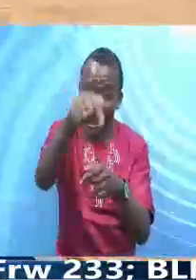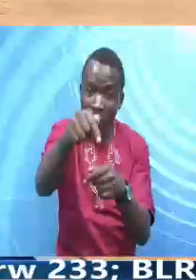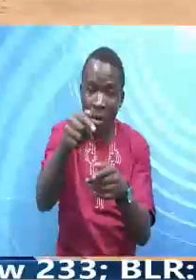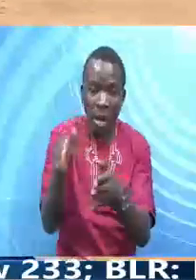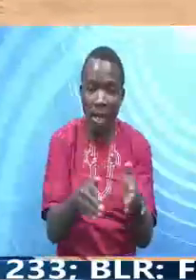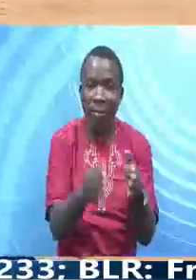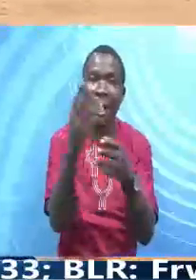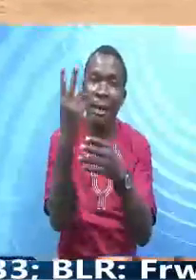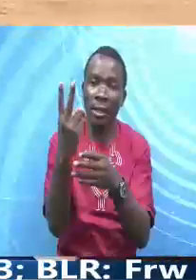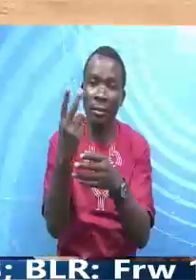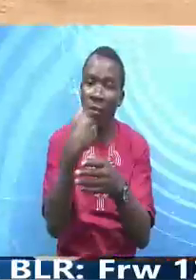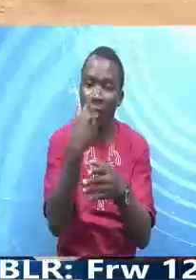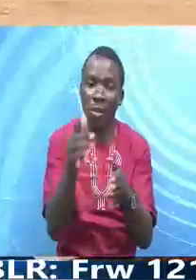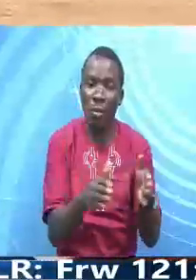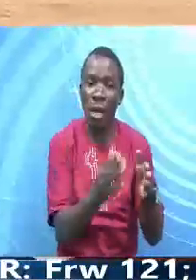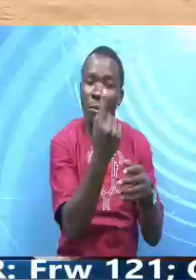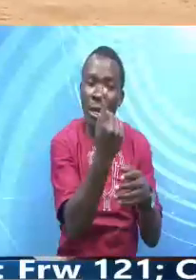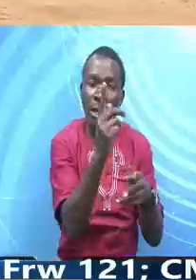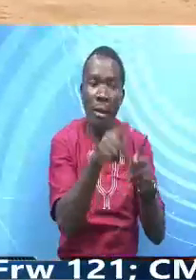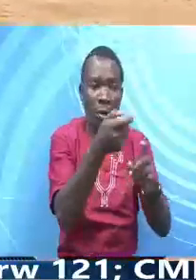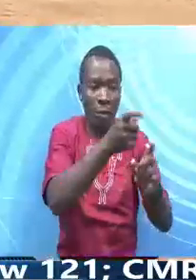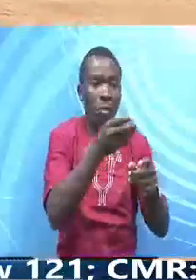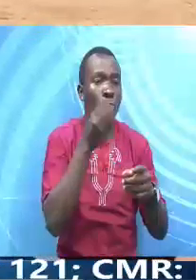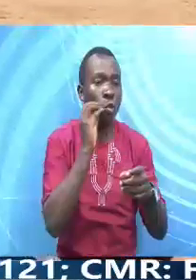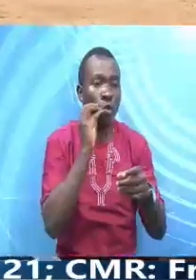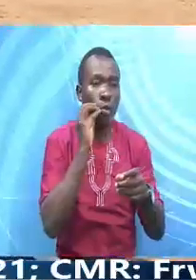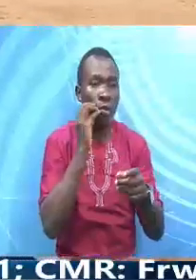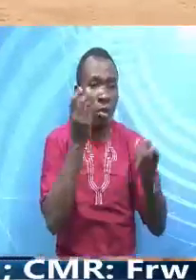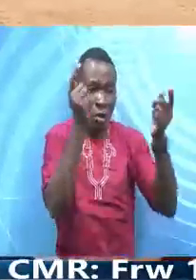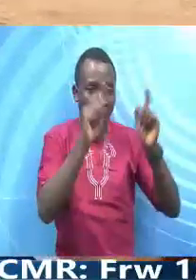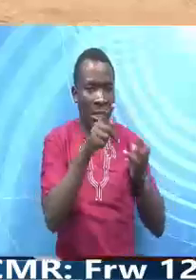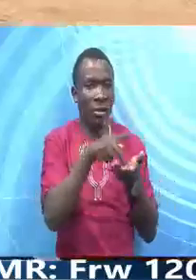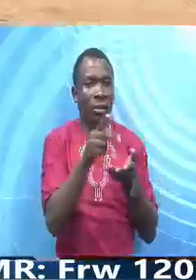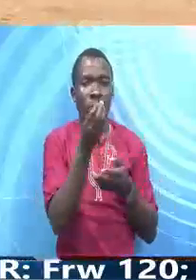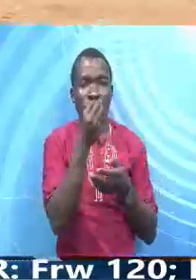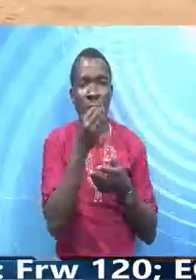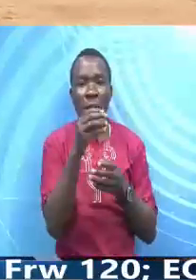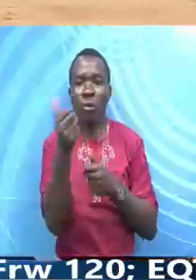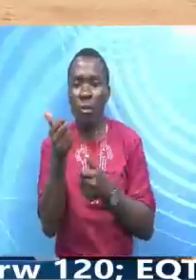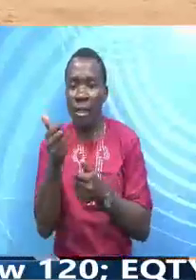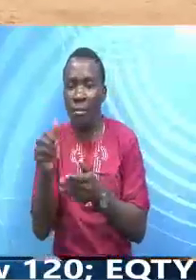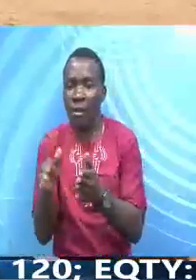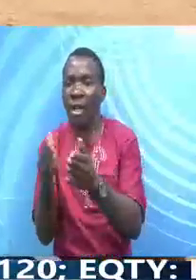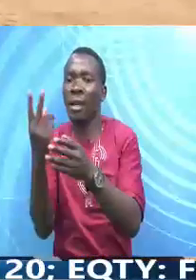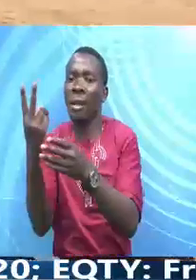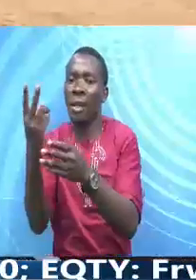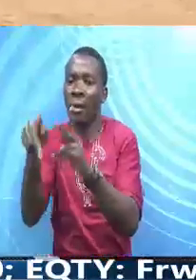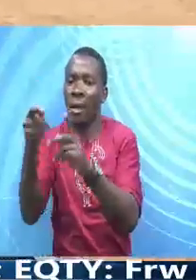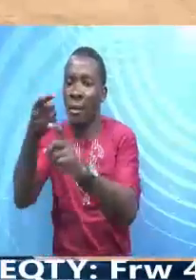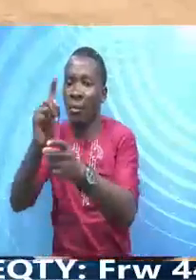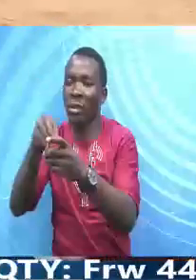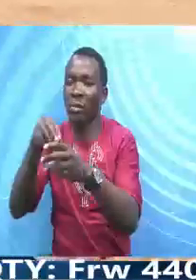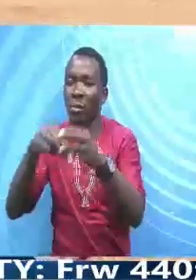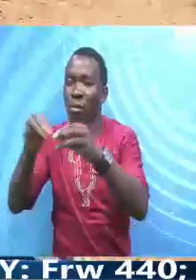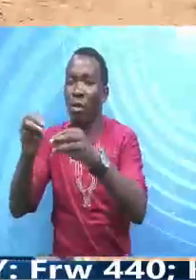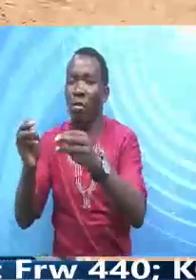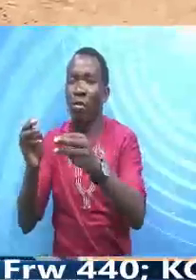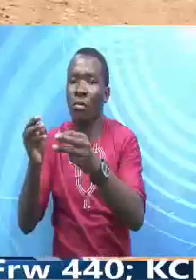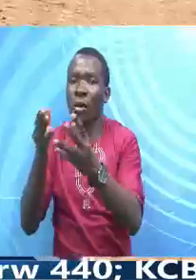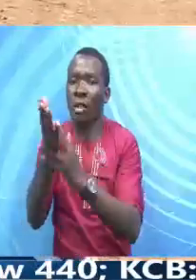ibiri kandi umuhanda umwe ni w'abantu bari kuva mu rugo bari kuza guhaha undi ni w'abantu bari kuva mu isoko baranyura mu